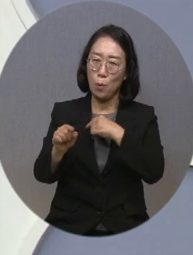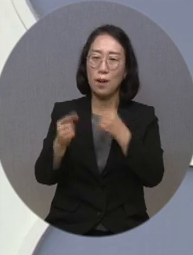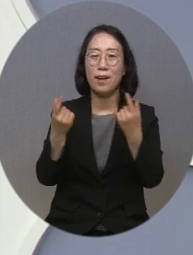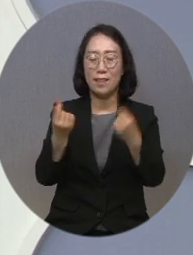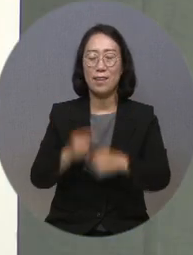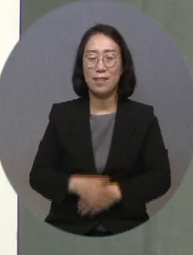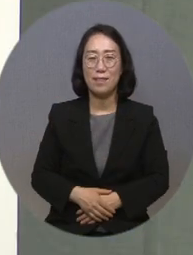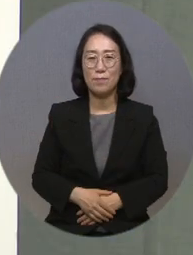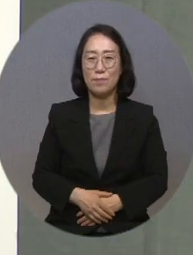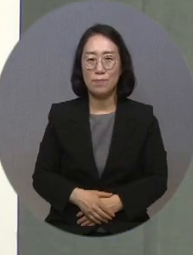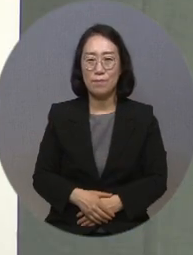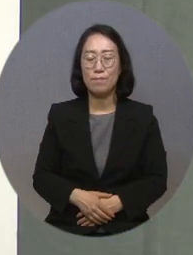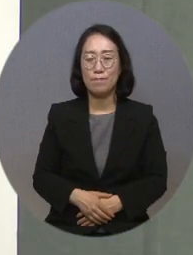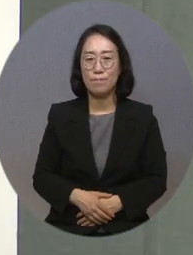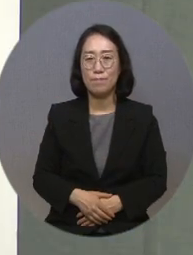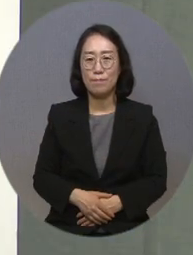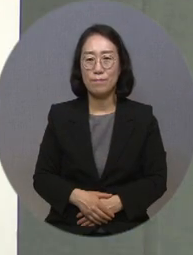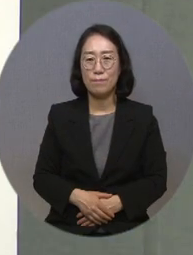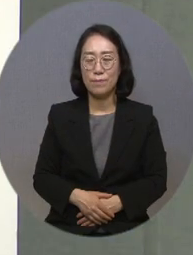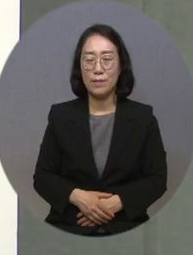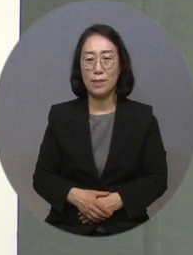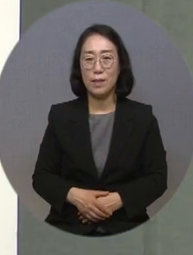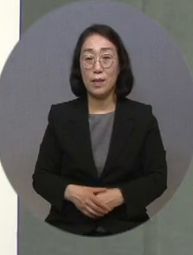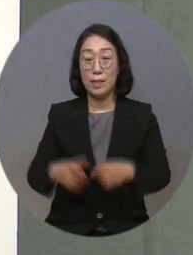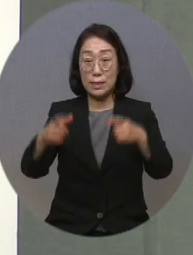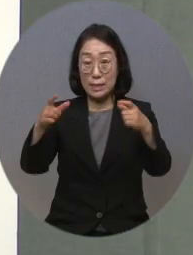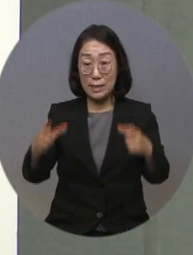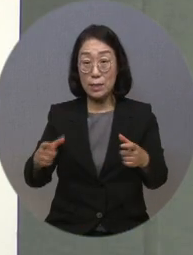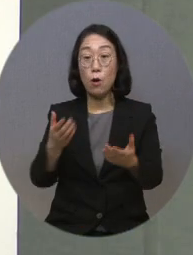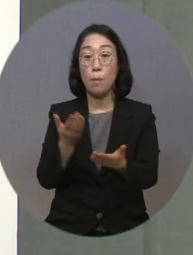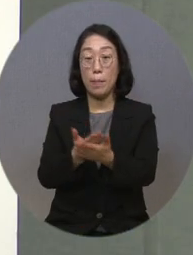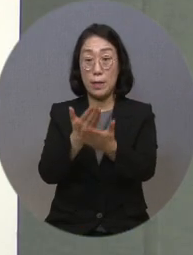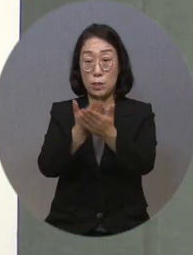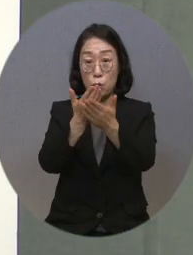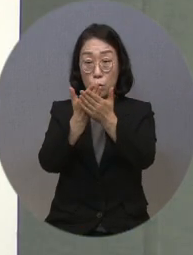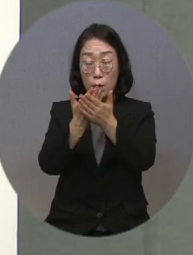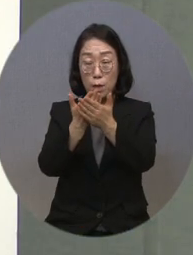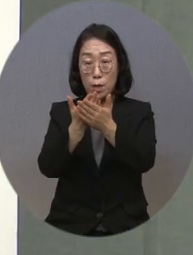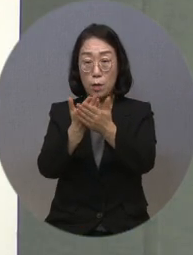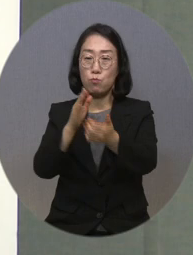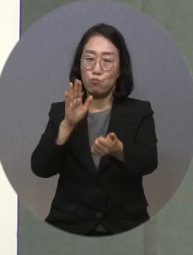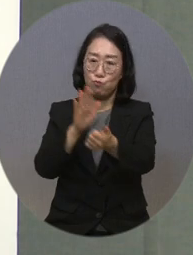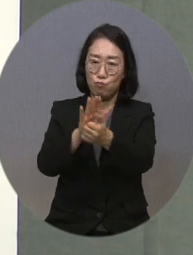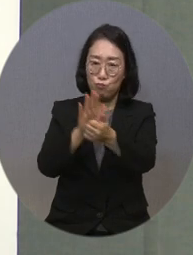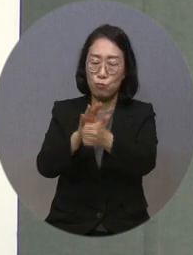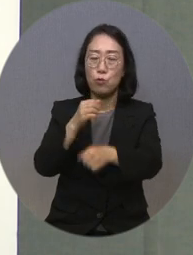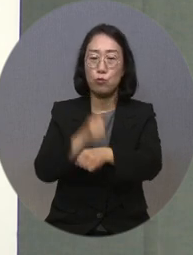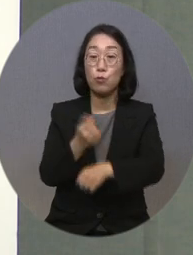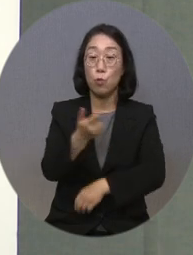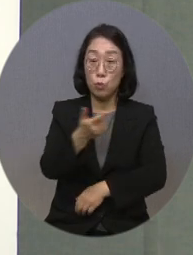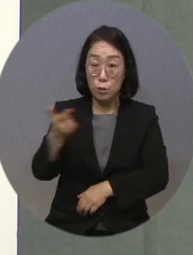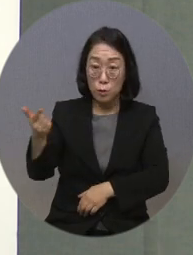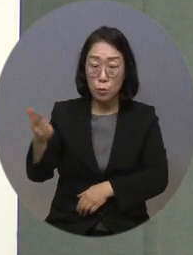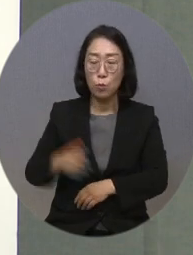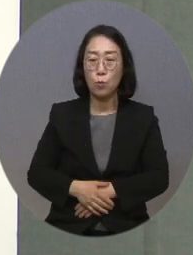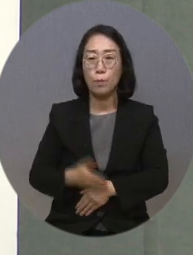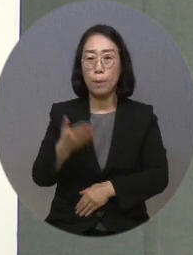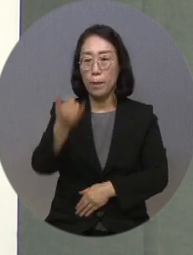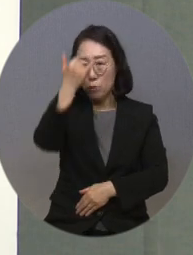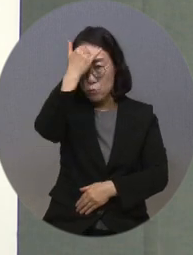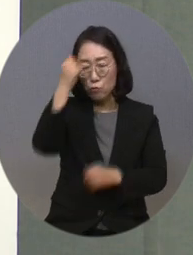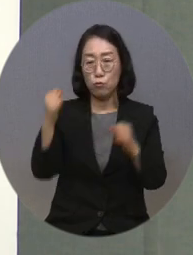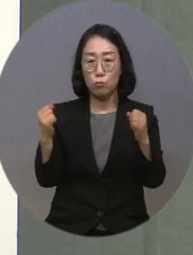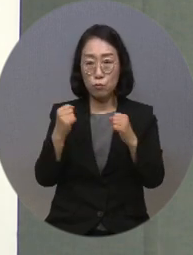합니다. 그렇게 그 지역 발전에 지대한 공을 세우셨고. 이제는 또 이